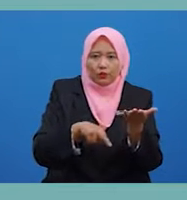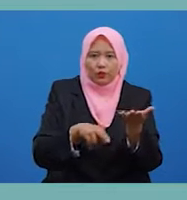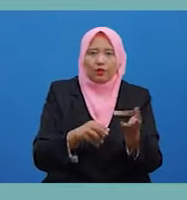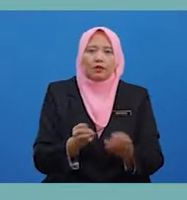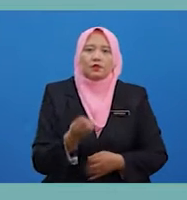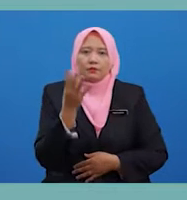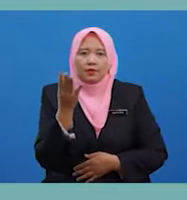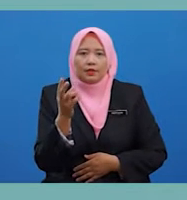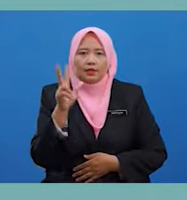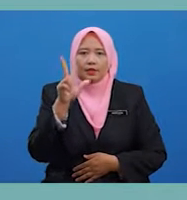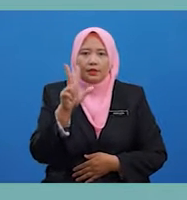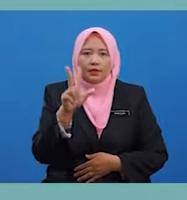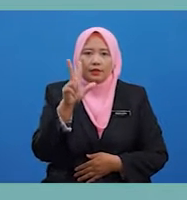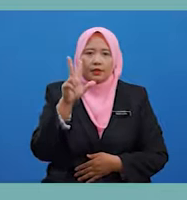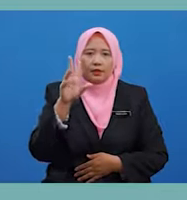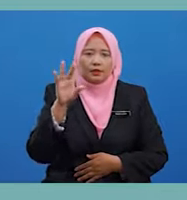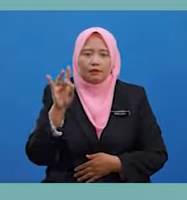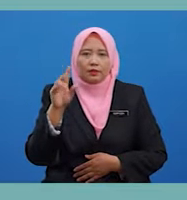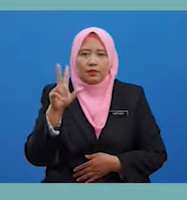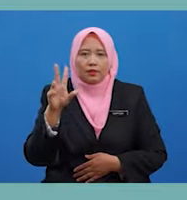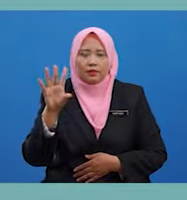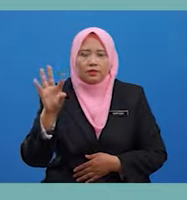38,393 kes bersamaan